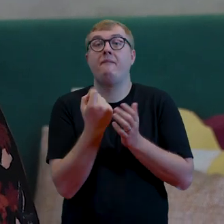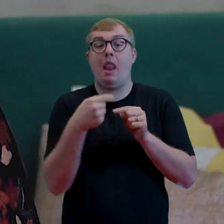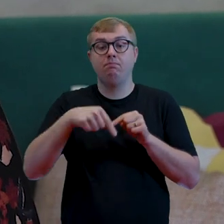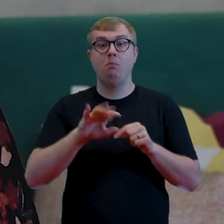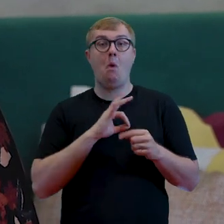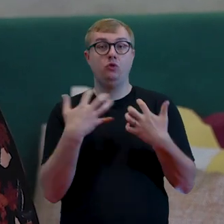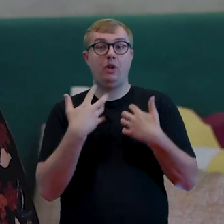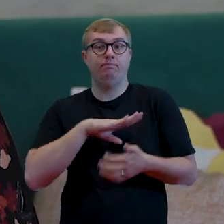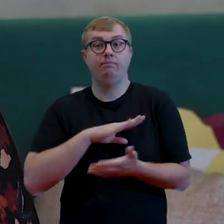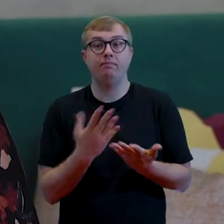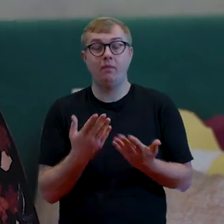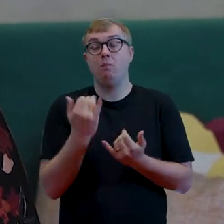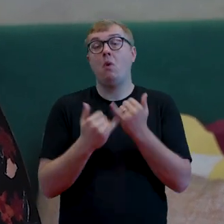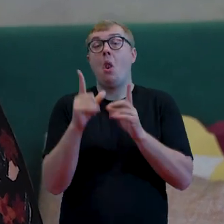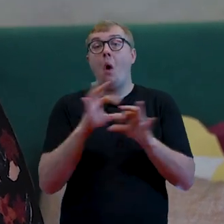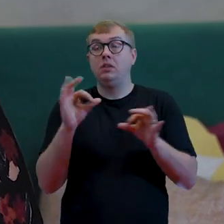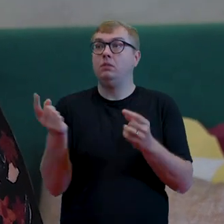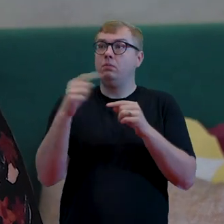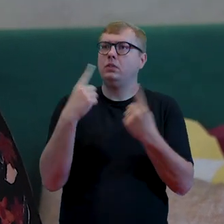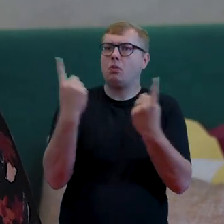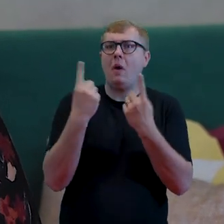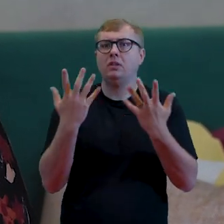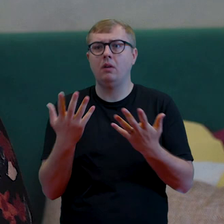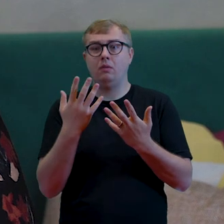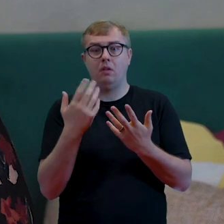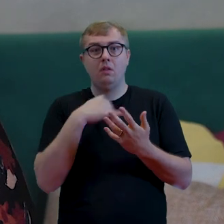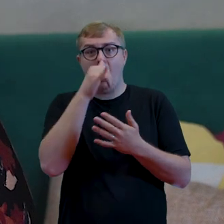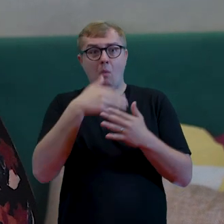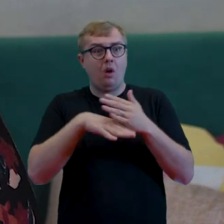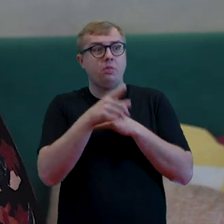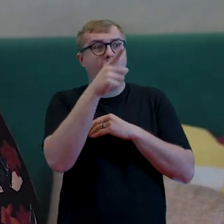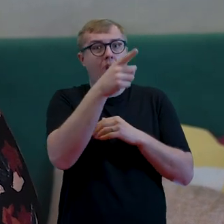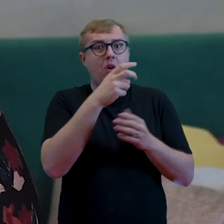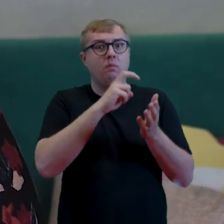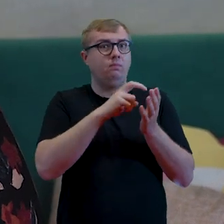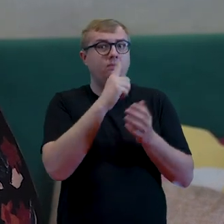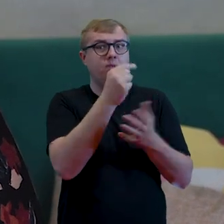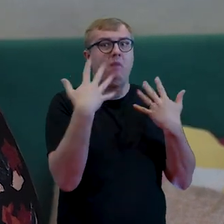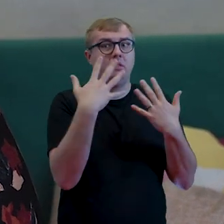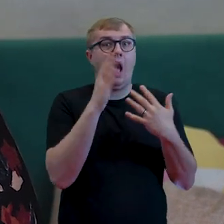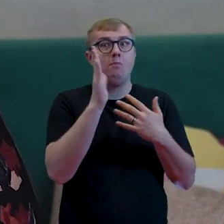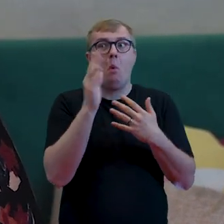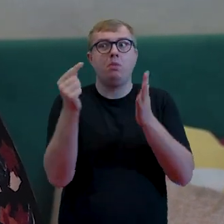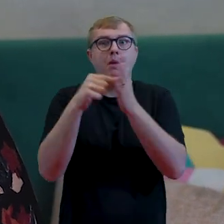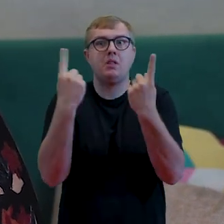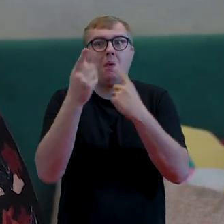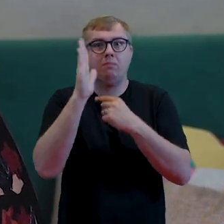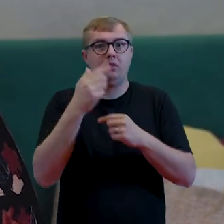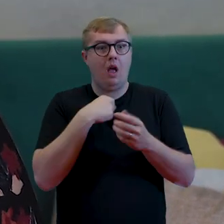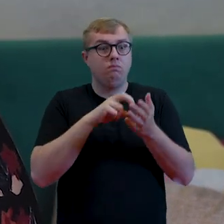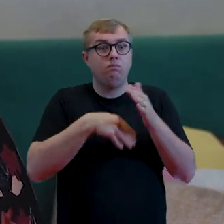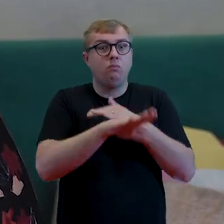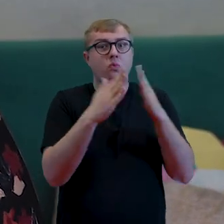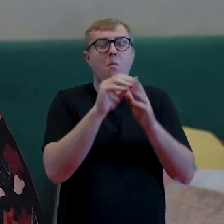bo przyjdzie taki moment kiedy się okaże że ja najpierw nie mogę wyjść daleko a potem przyjdzie taki moment